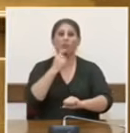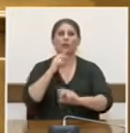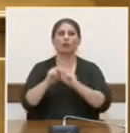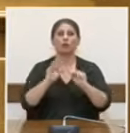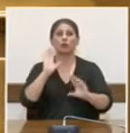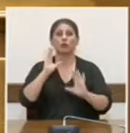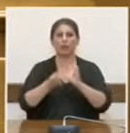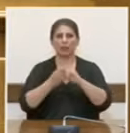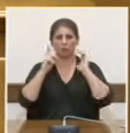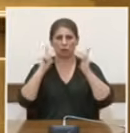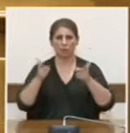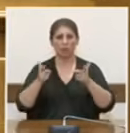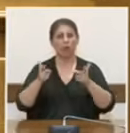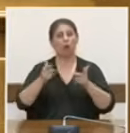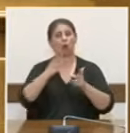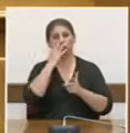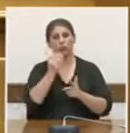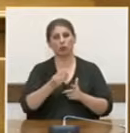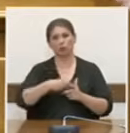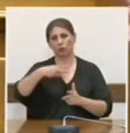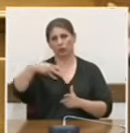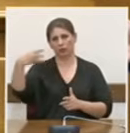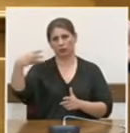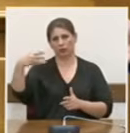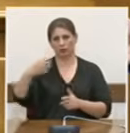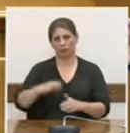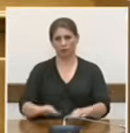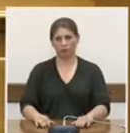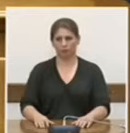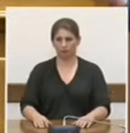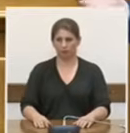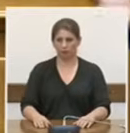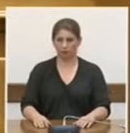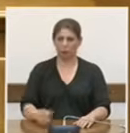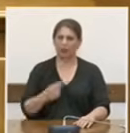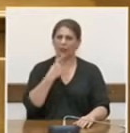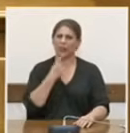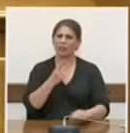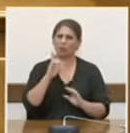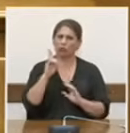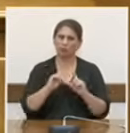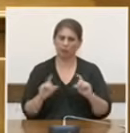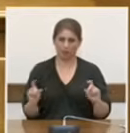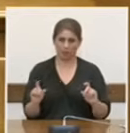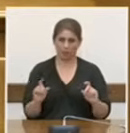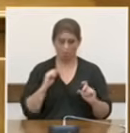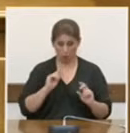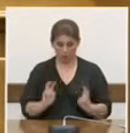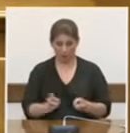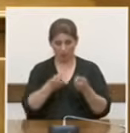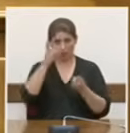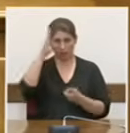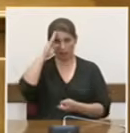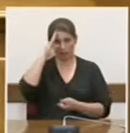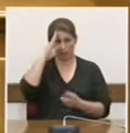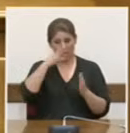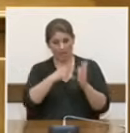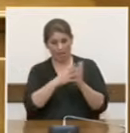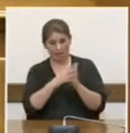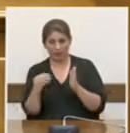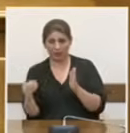ΠΑΣΟΚ, ούτε το ΣΥΡΙΖΑ. Δεν θα πω για τη στεγαστική κρίση. Θα σας πω ένα πράγμα. Δεν θα ανακάλυψω την Αμερική εγώ. Αντιγράψτε